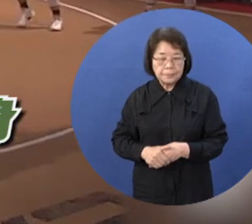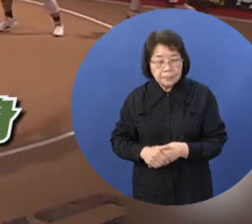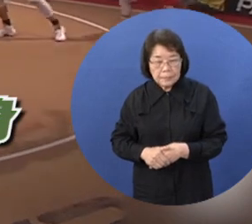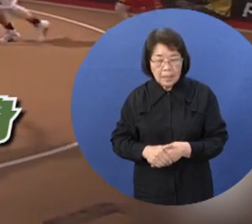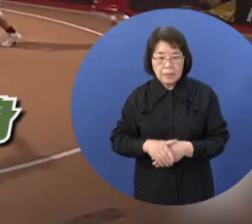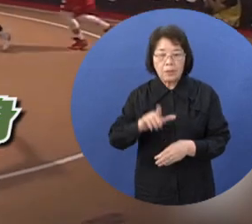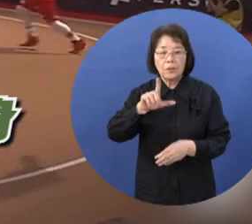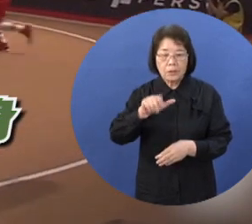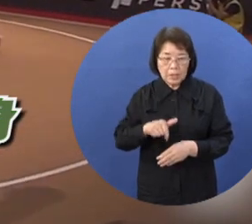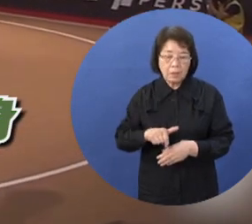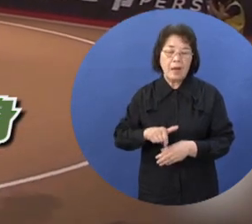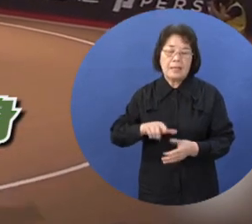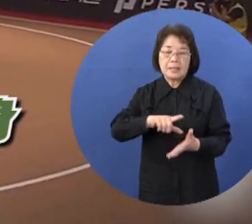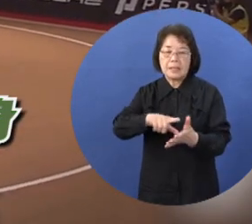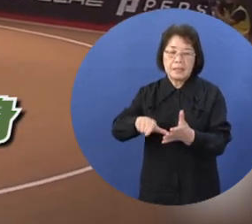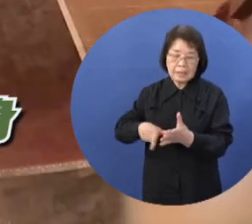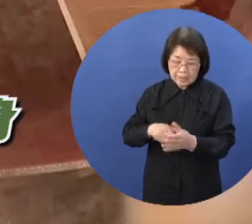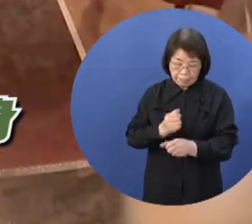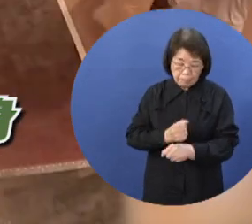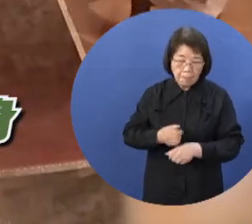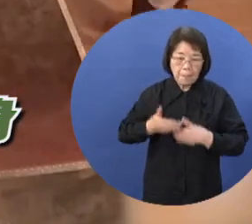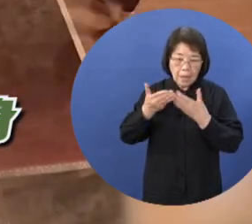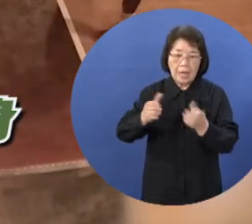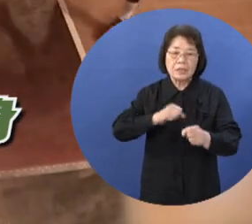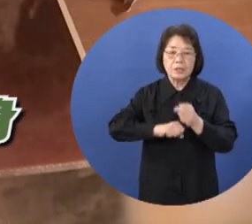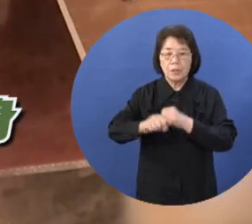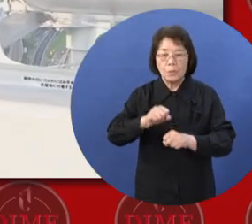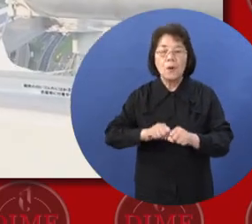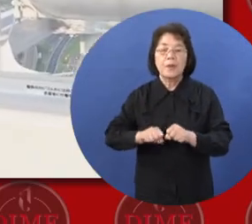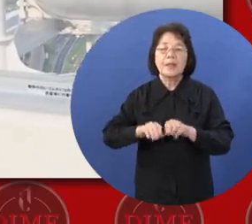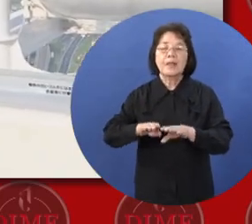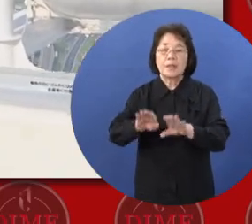域貢献活動を活発に行っていました。